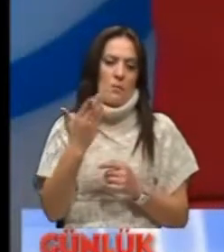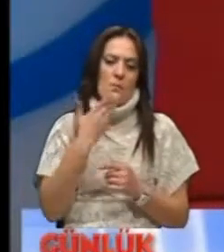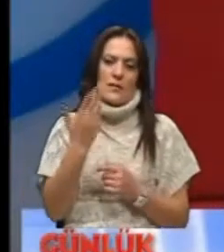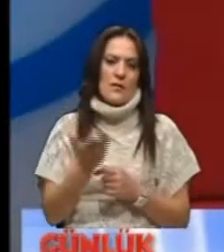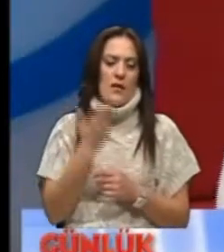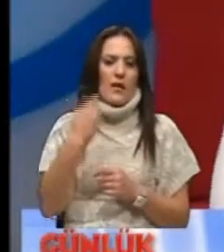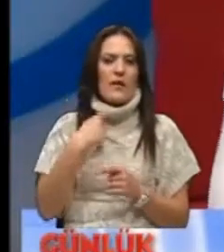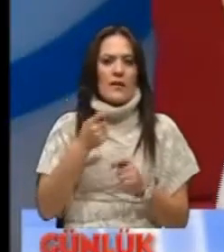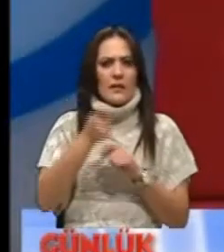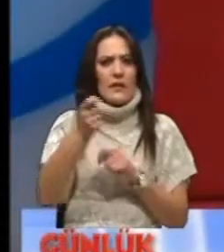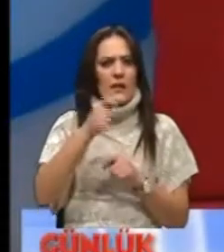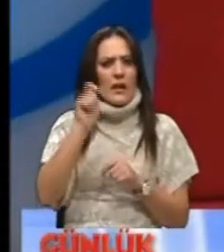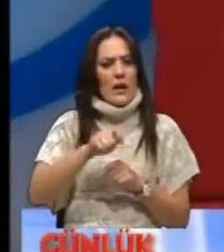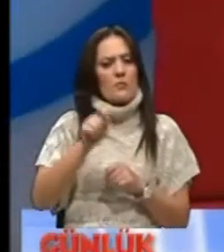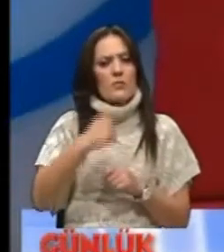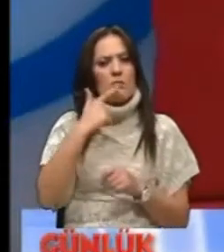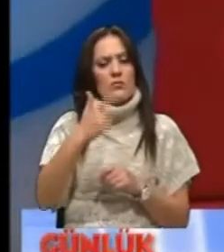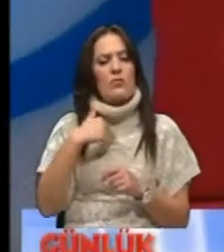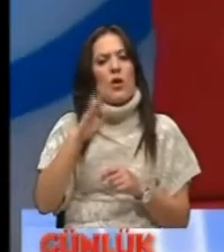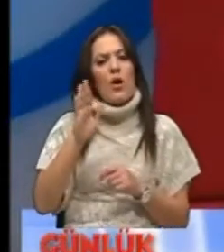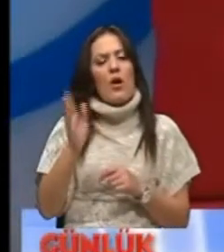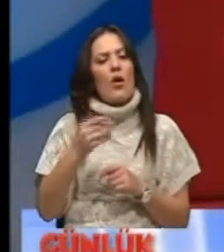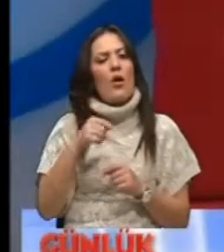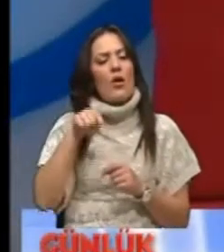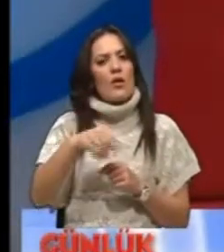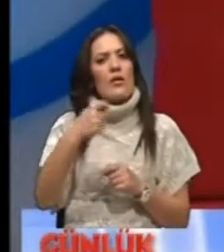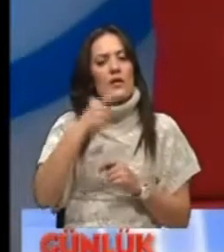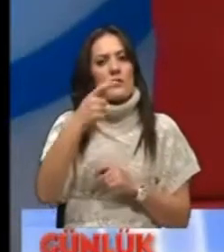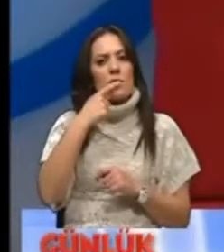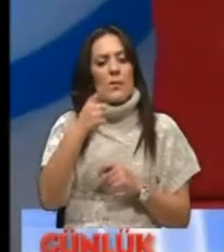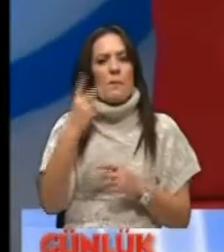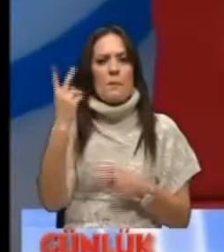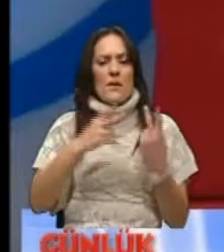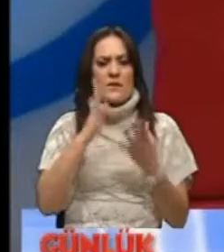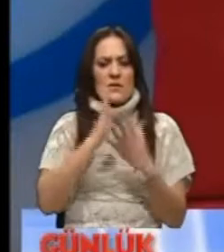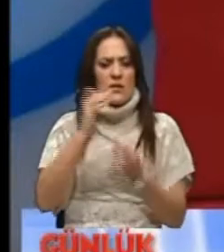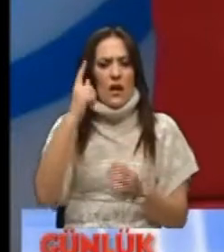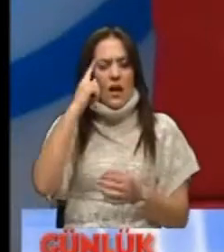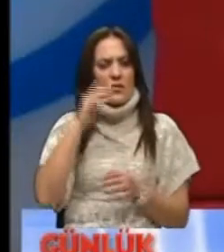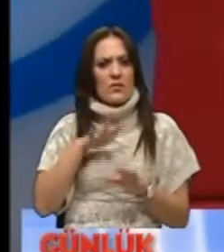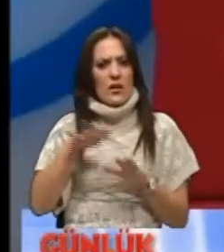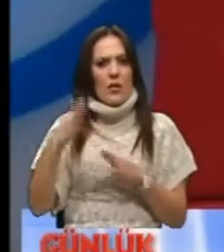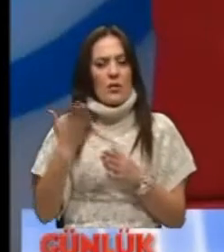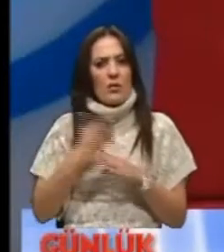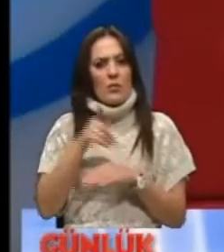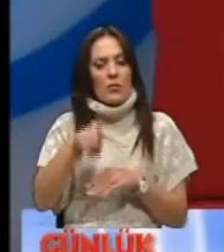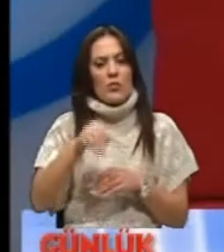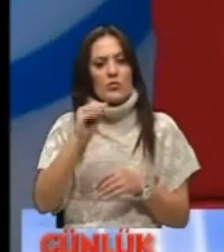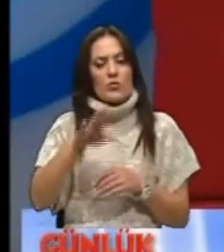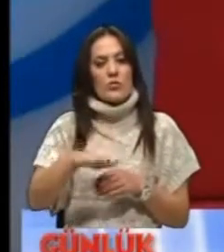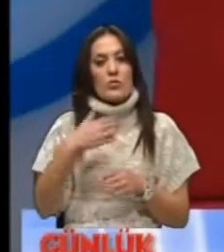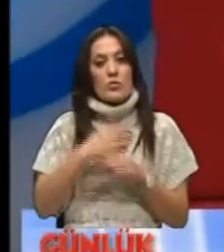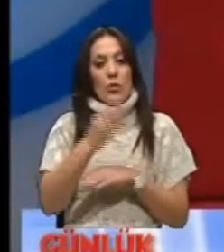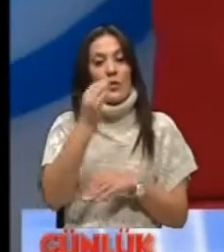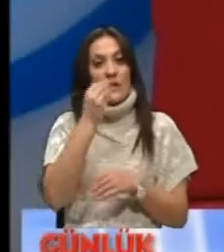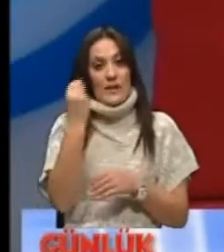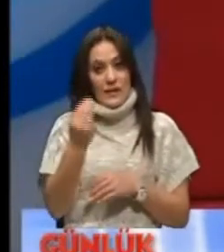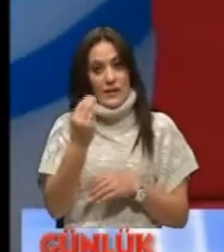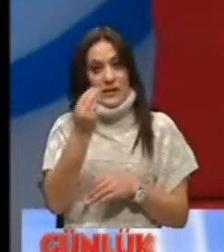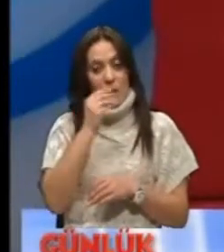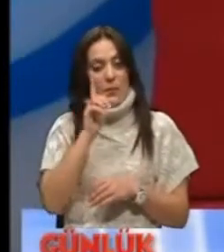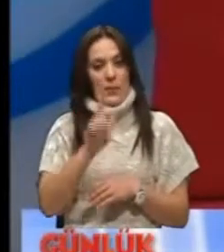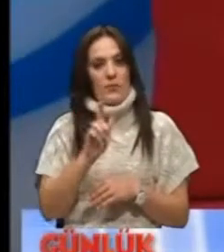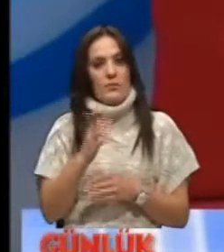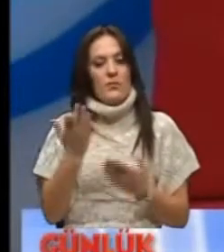mesela. Yedireceğim. Öyle ya da böyle yedireceğim diyor. Şimdi bazen de insanın aklı kayıyor hakikaten. Ya bu çocuk doğru beslenmeli, iyi